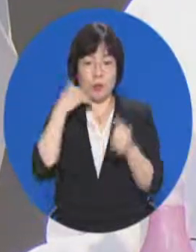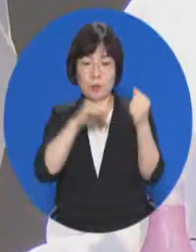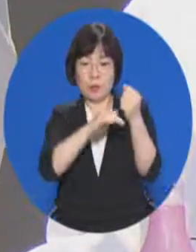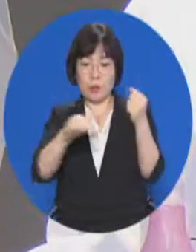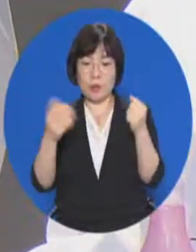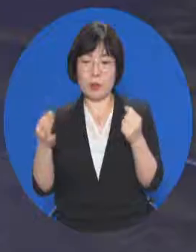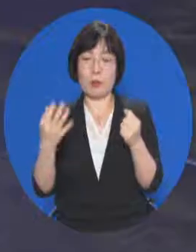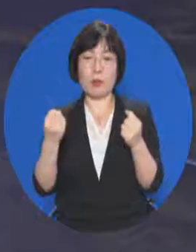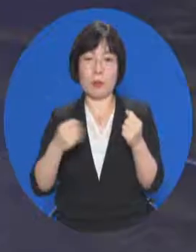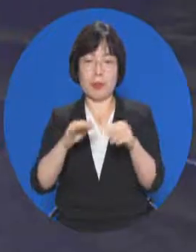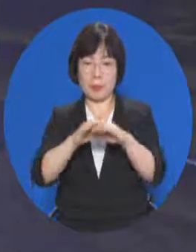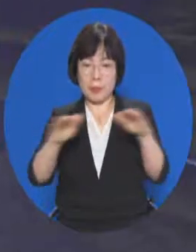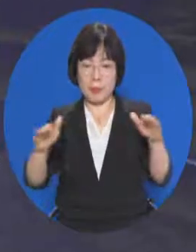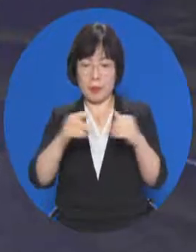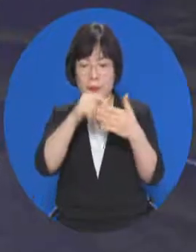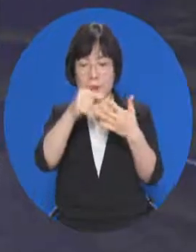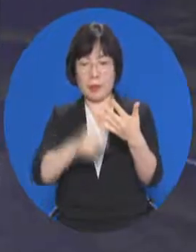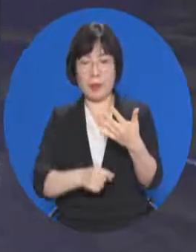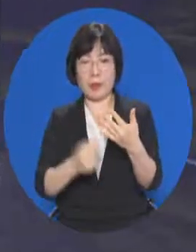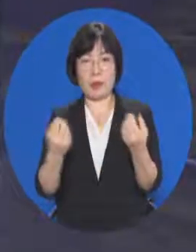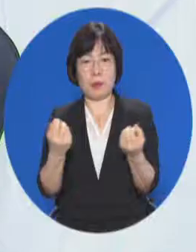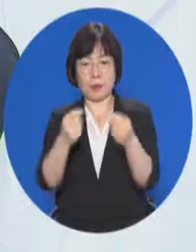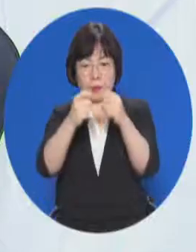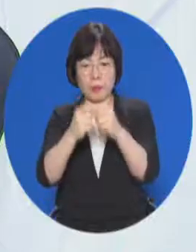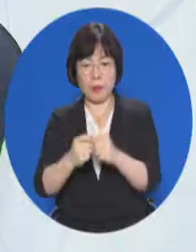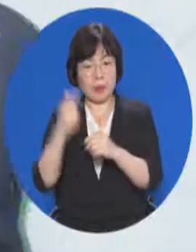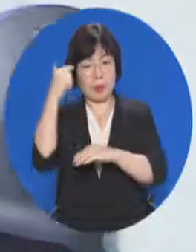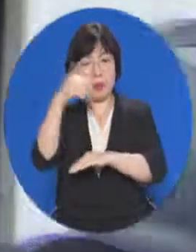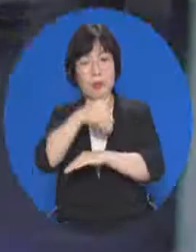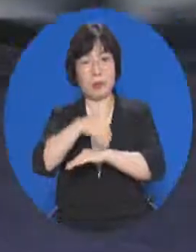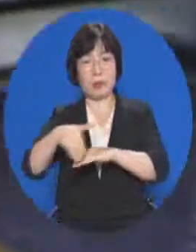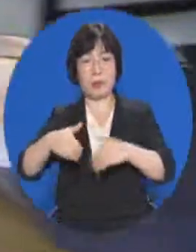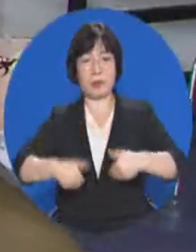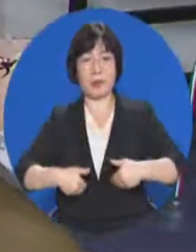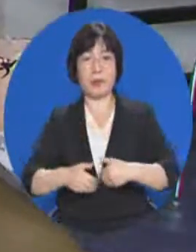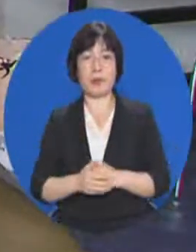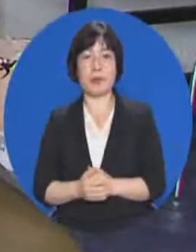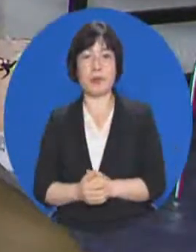지급 방식에 보다 체계적인 개선이 필요해 보입니다. MBC 뉴스 박민주입니다.